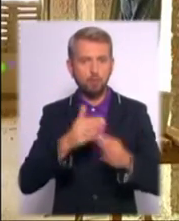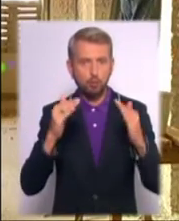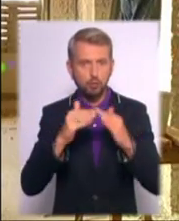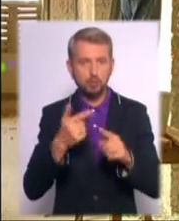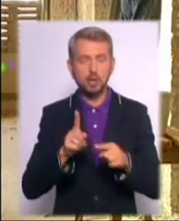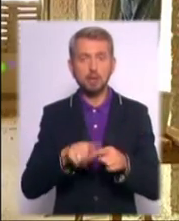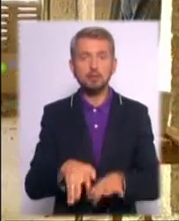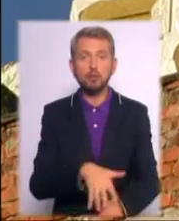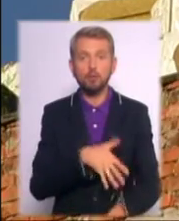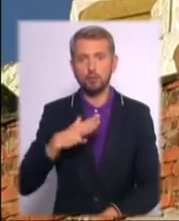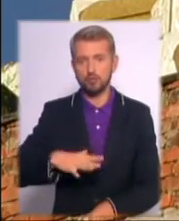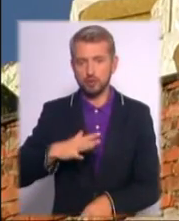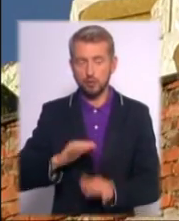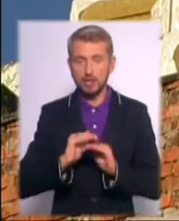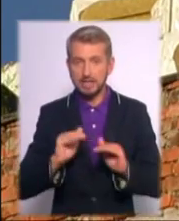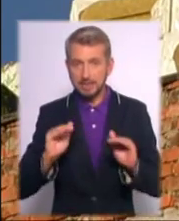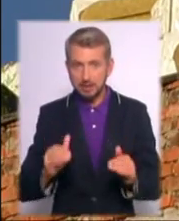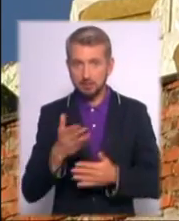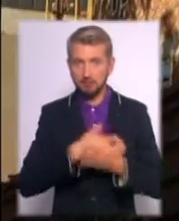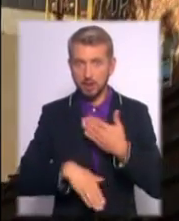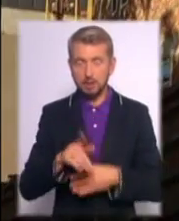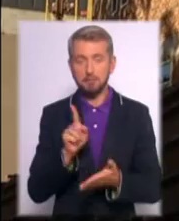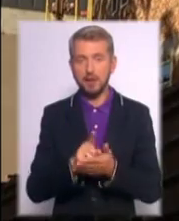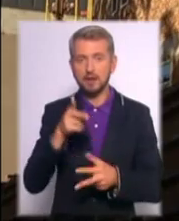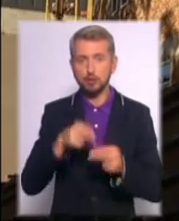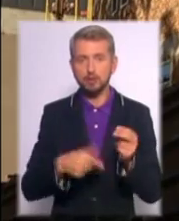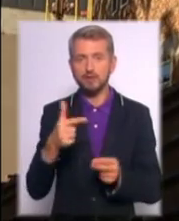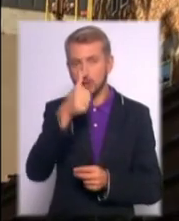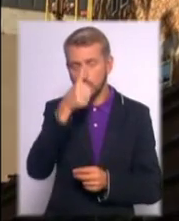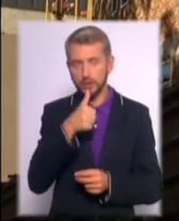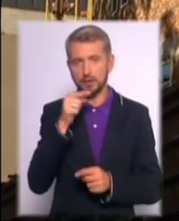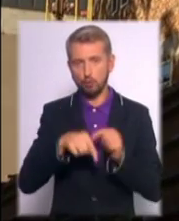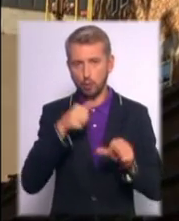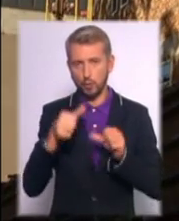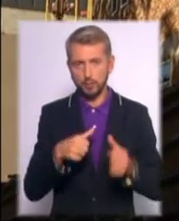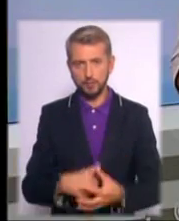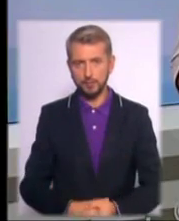очікують особливі дітлахи, має завершитись у грудні цього року. Наталія Біловол, Віталій Воротняк, телеканал Київ.